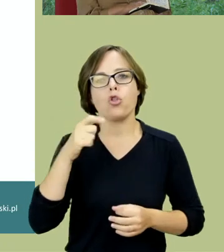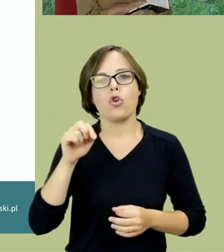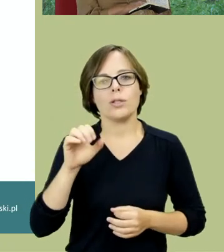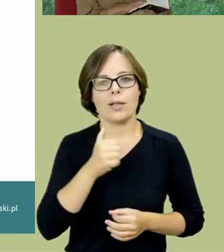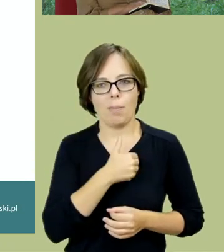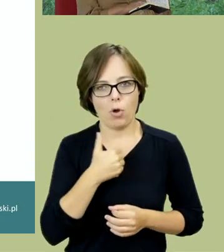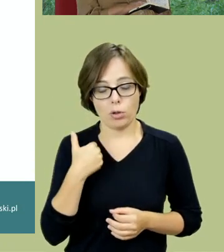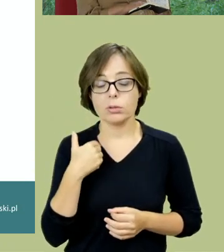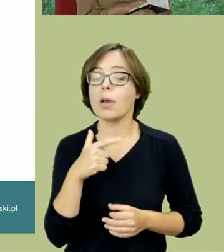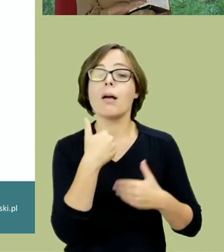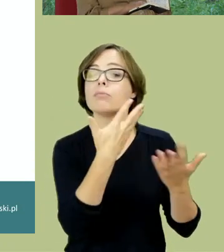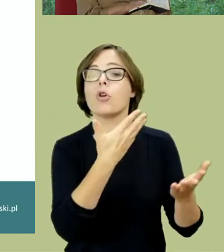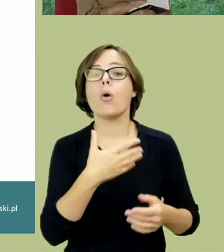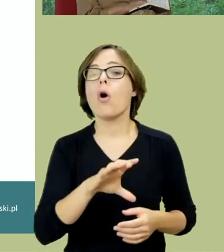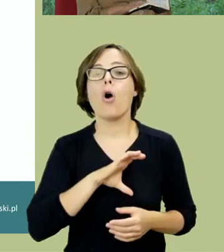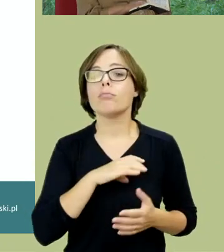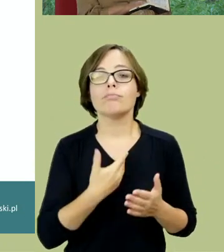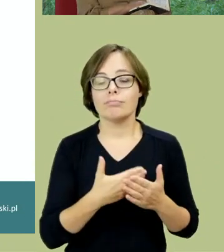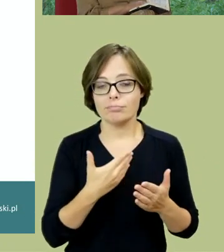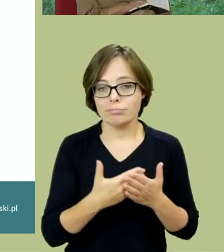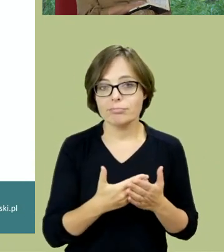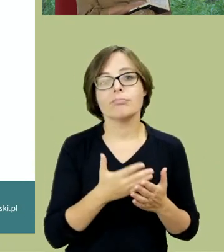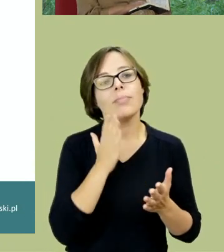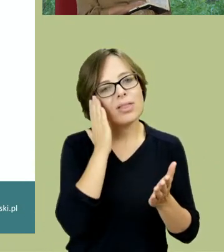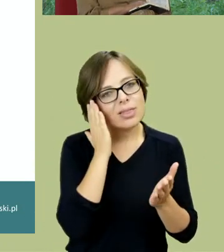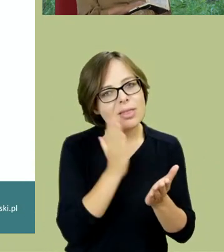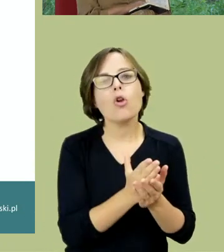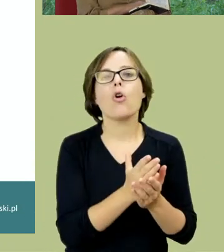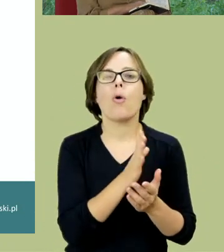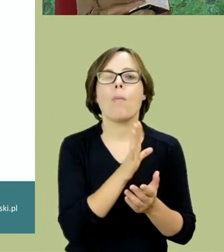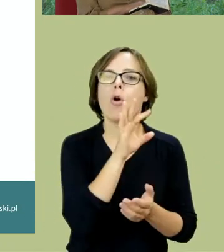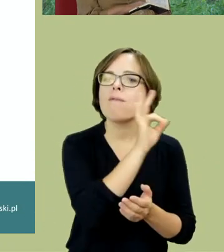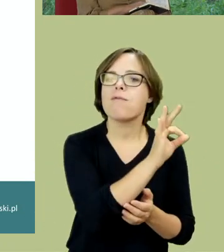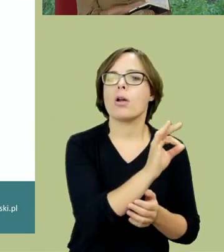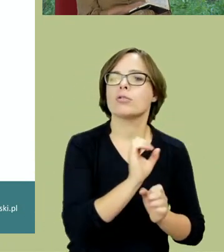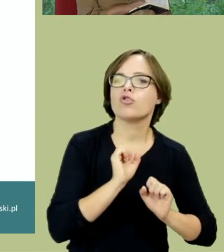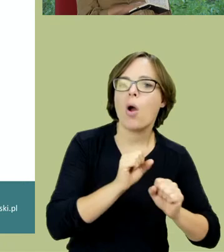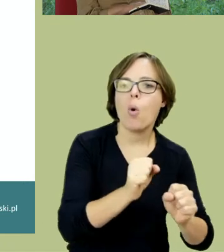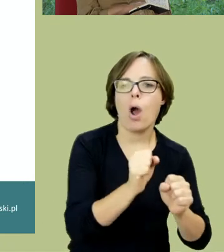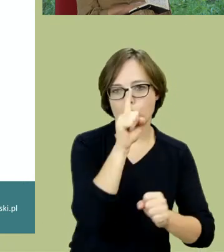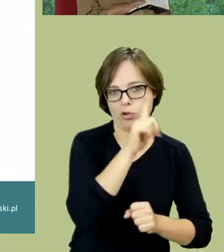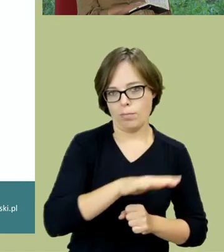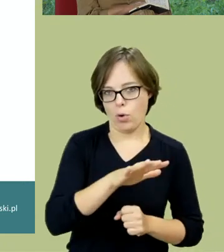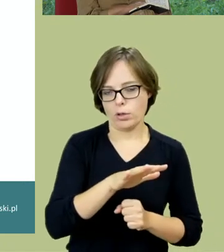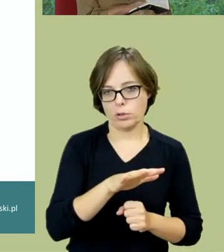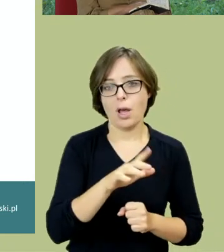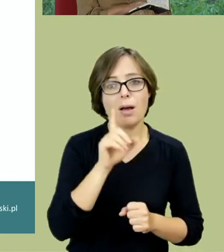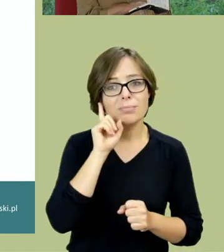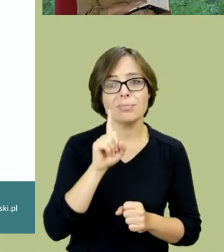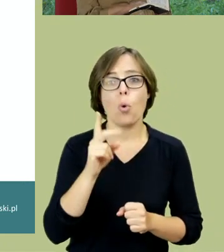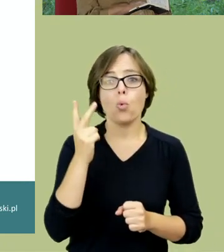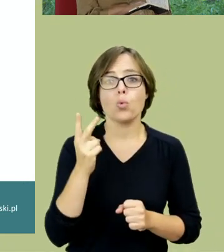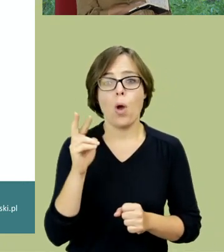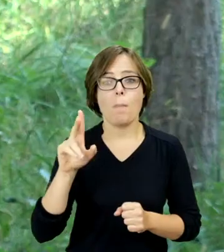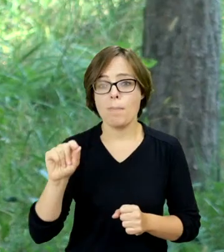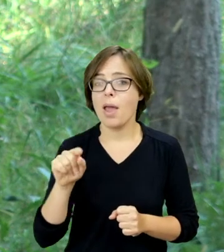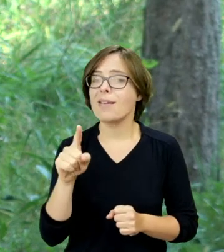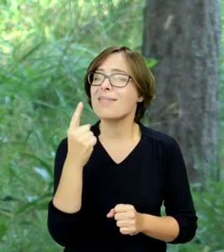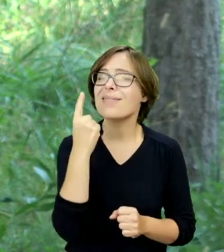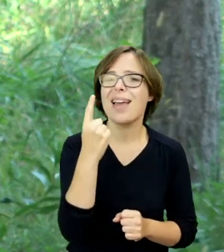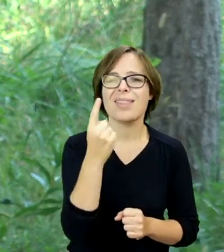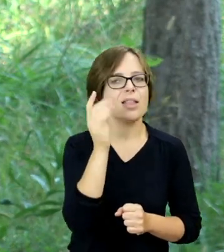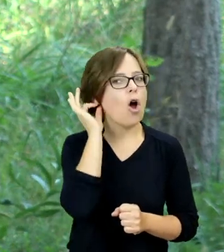za działalność, już tylko za działalność społeczną, i była to jedyna kobieta w II Rzeczypospolitej, która